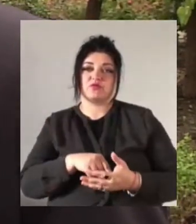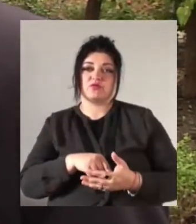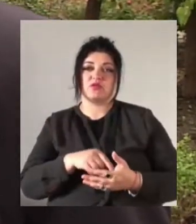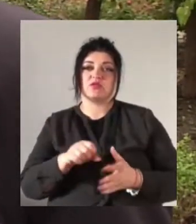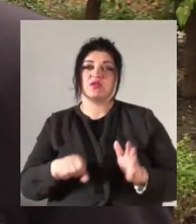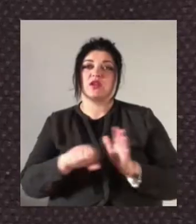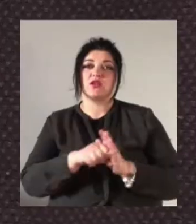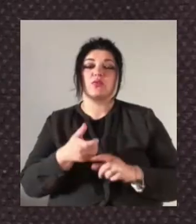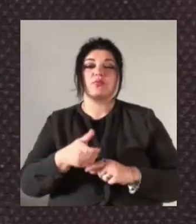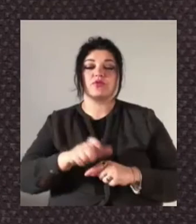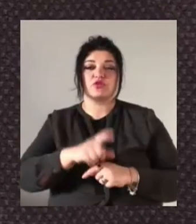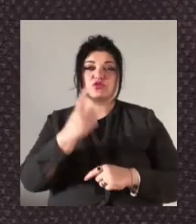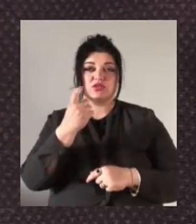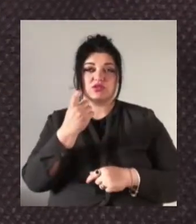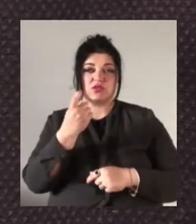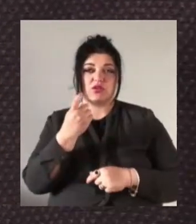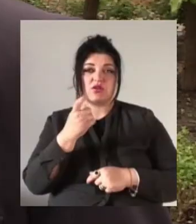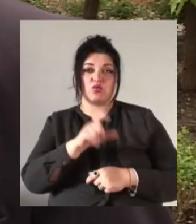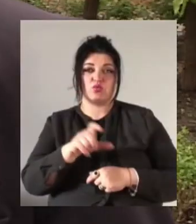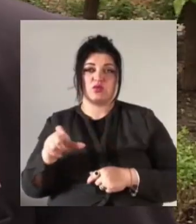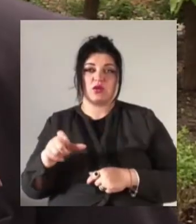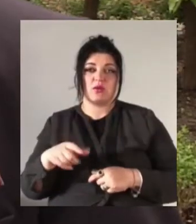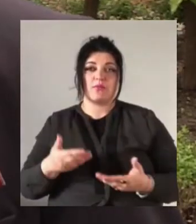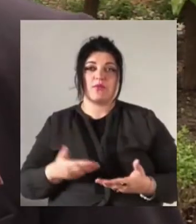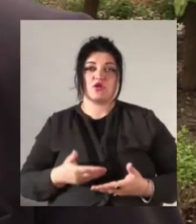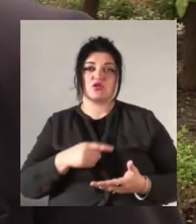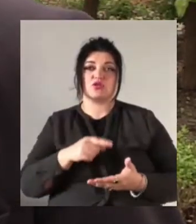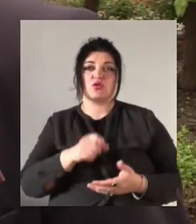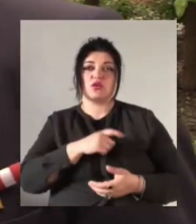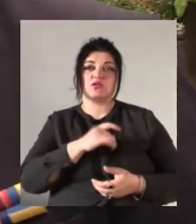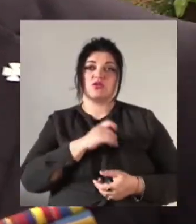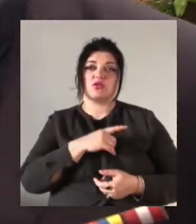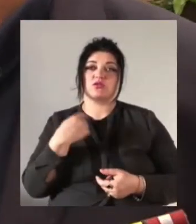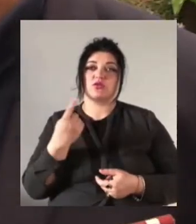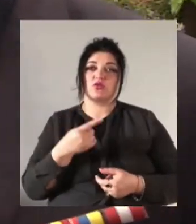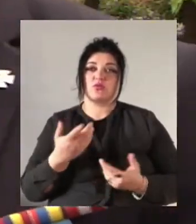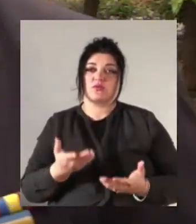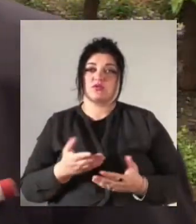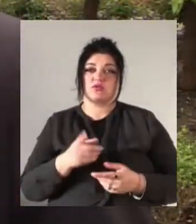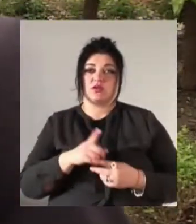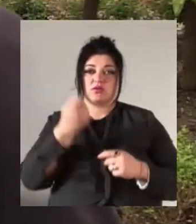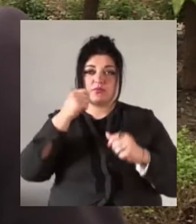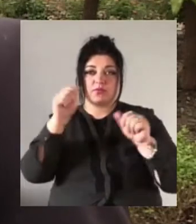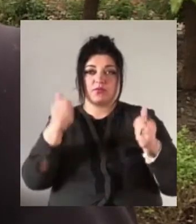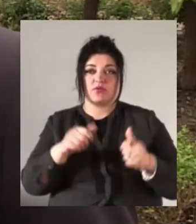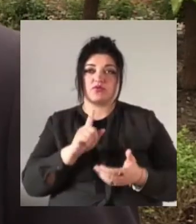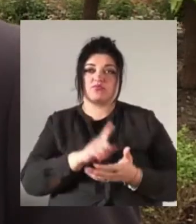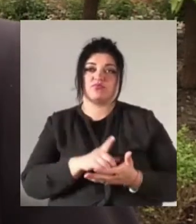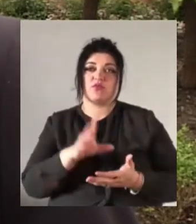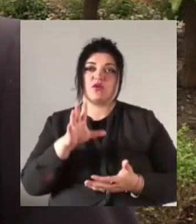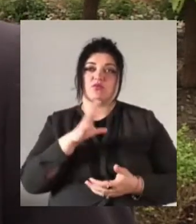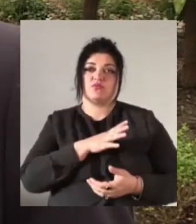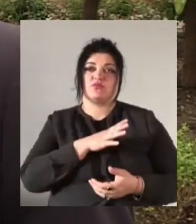людей. Мешканців Одеси, Одеської області. Присутність таких меморіалів, воно піднімає бойовий